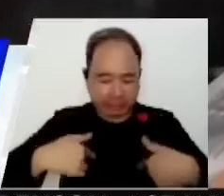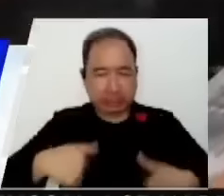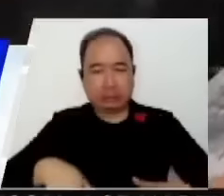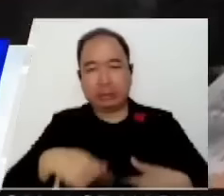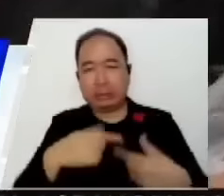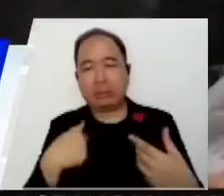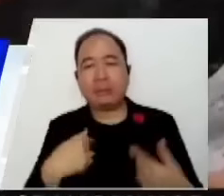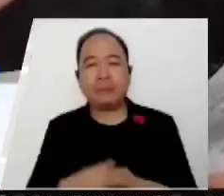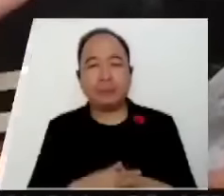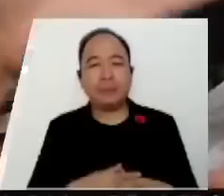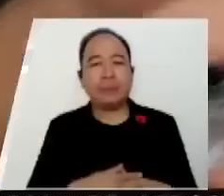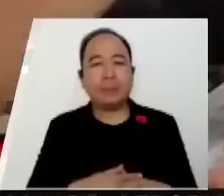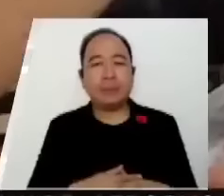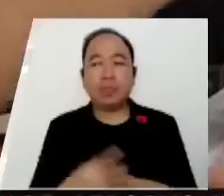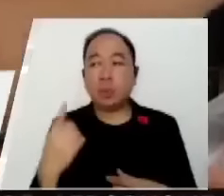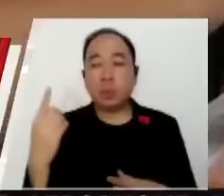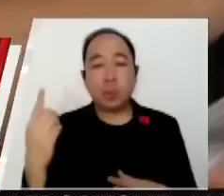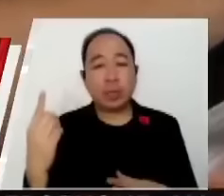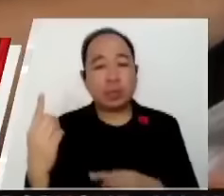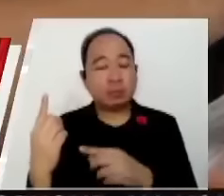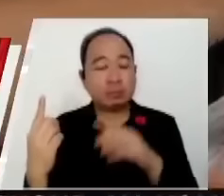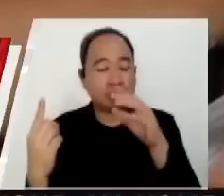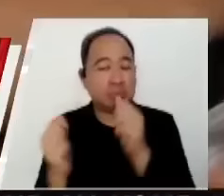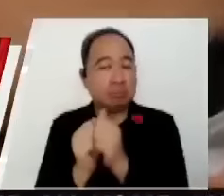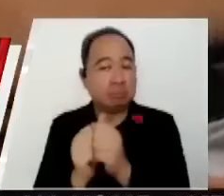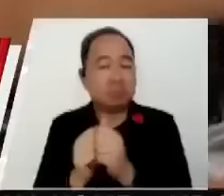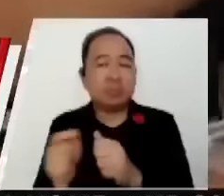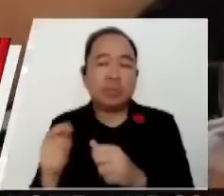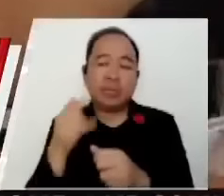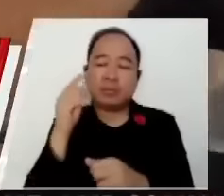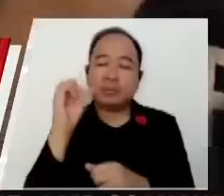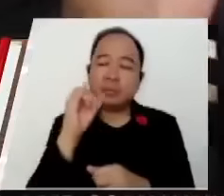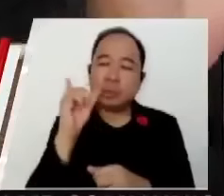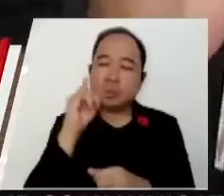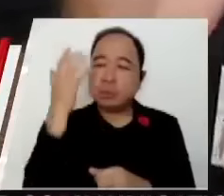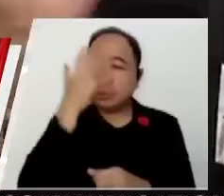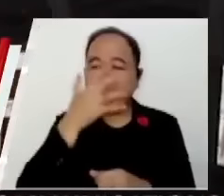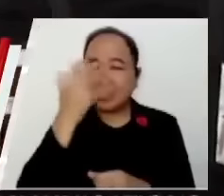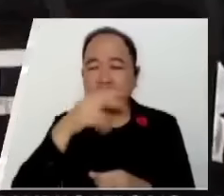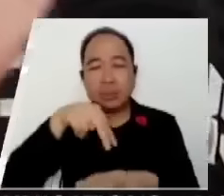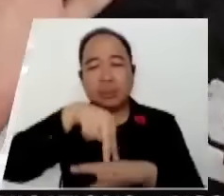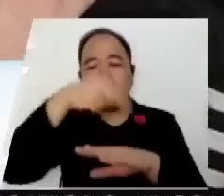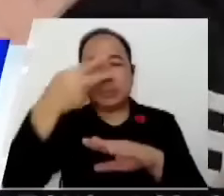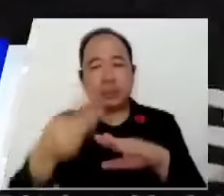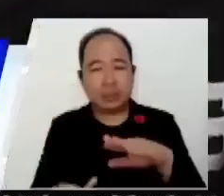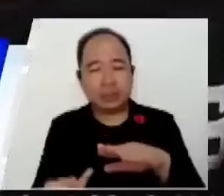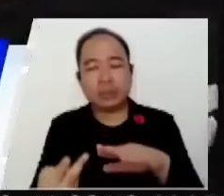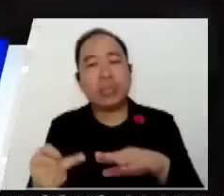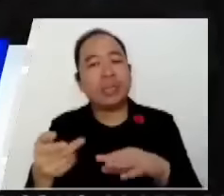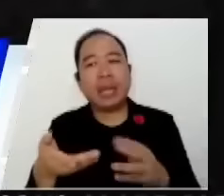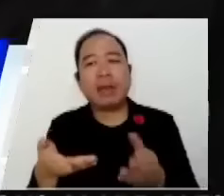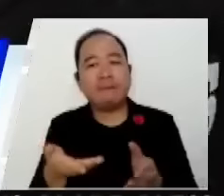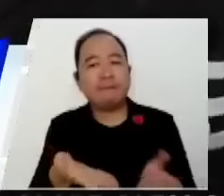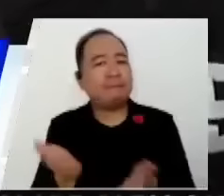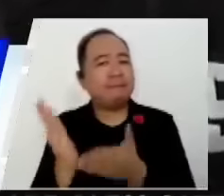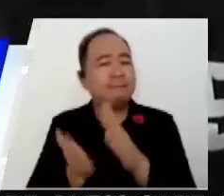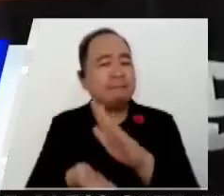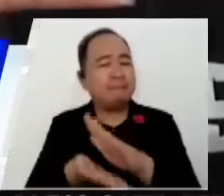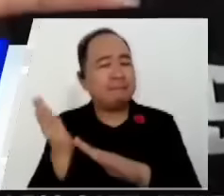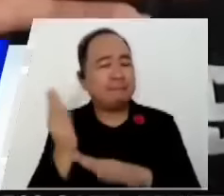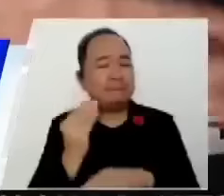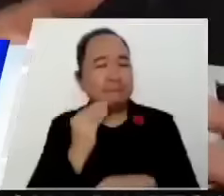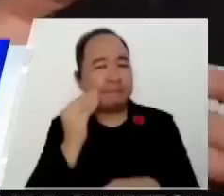kasama po namin, lasing na kasi tumumba yung babae. Ginilid na po namin, pinapauwi namin. Sabi ko,